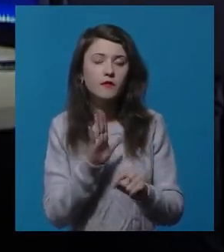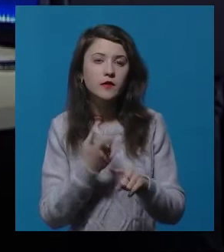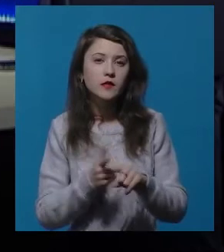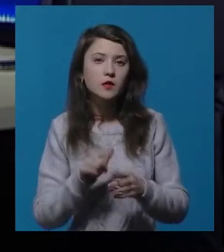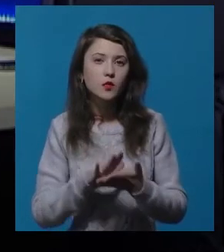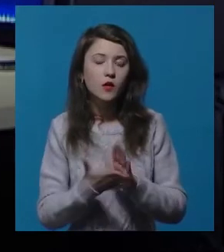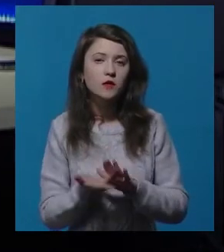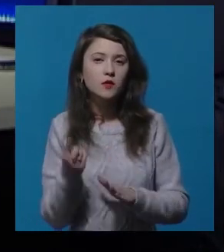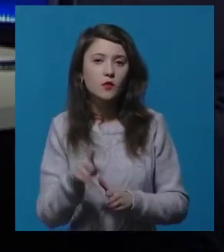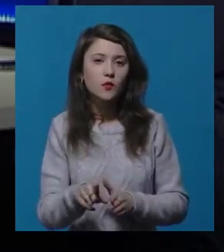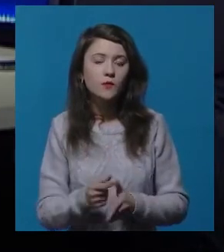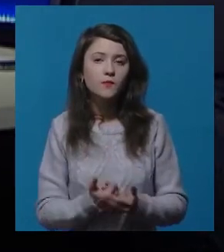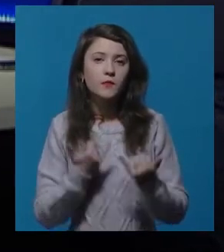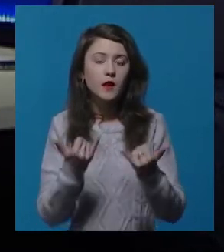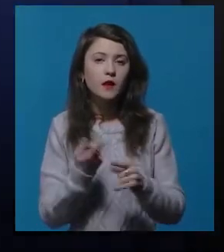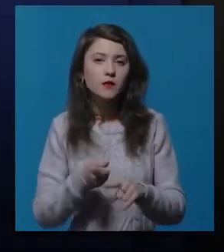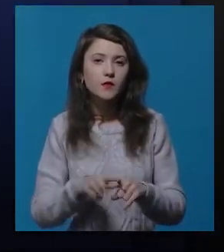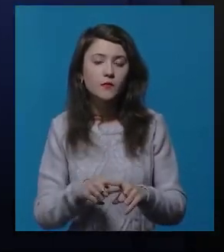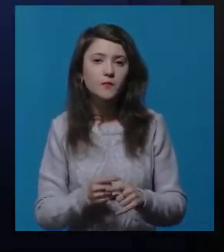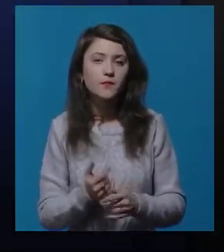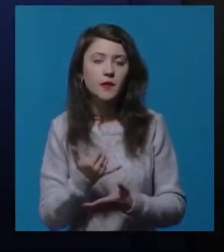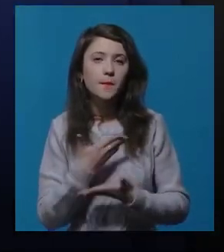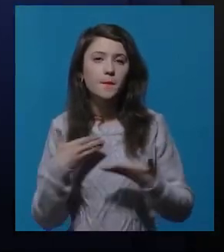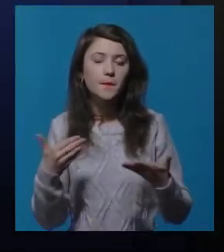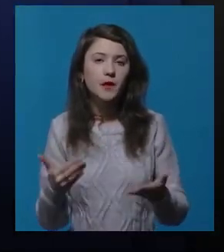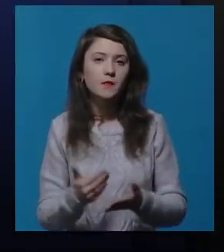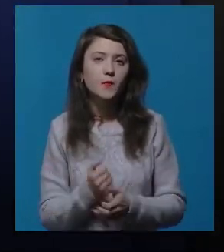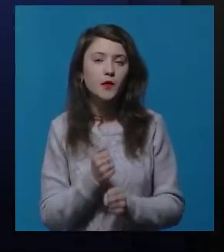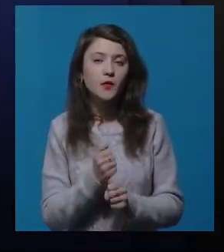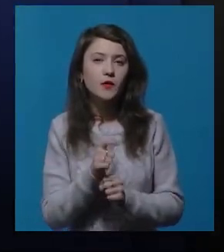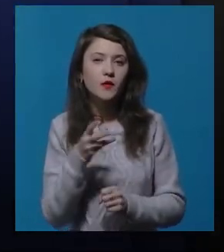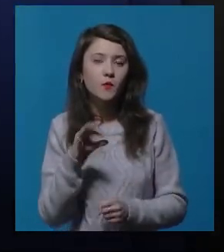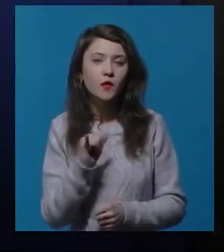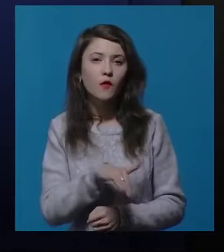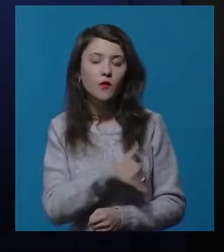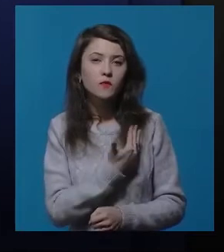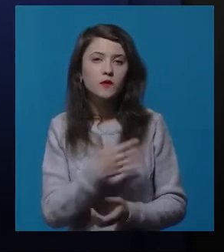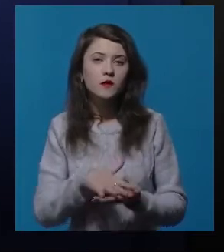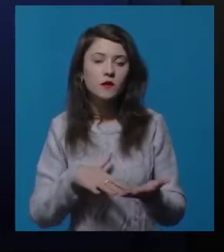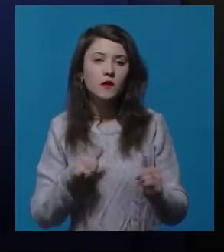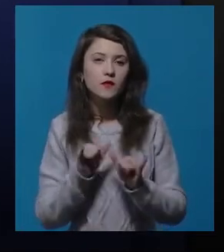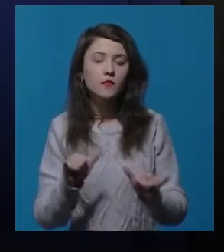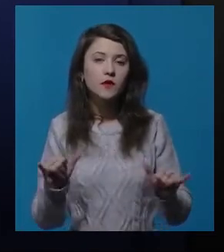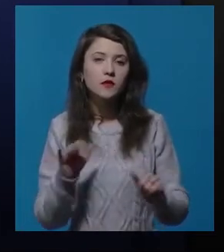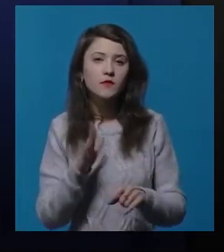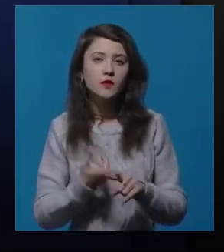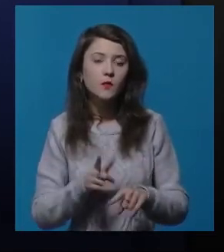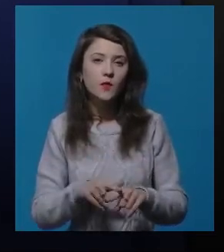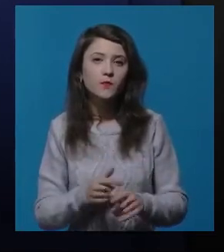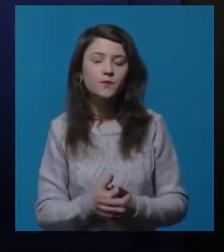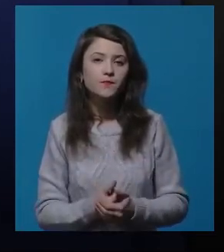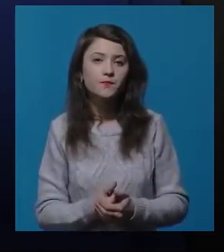Тому для цього і ми і працюємо, і хочемо надалі розвиватися. В цьому і